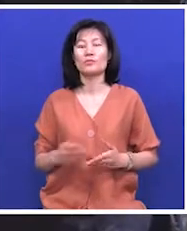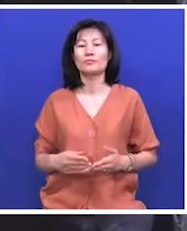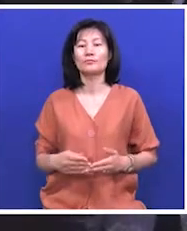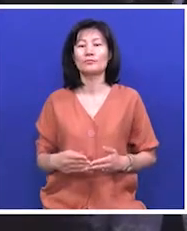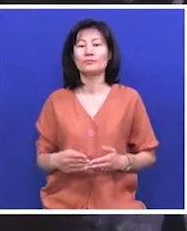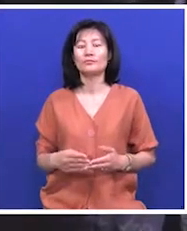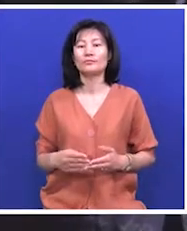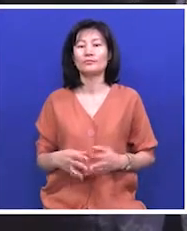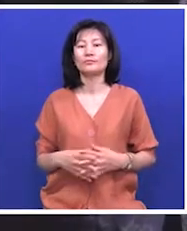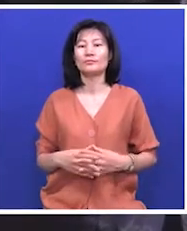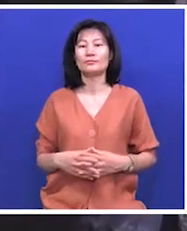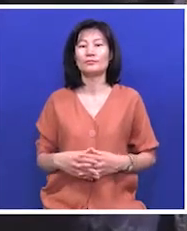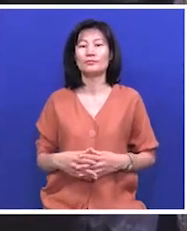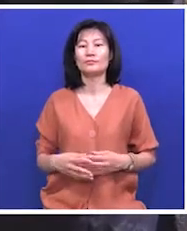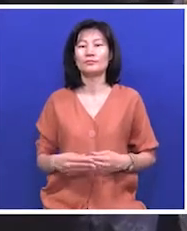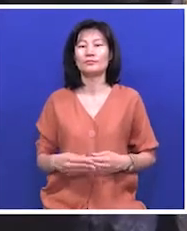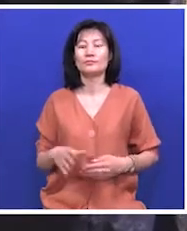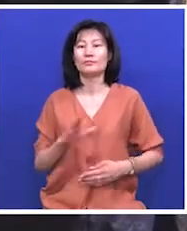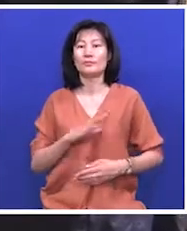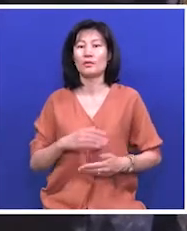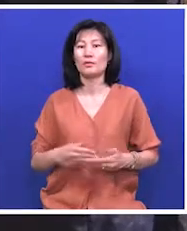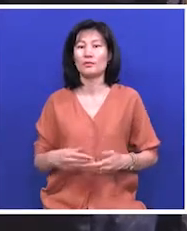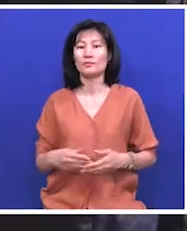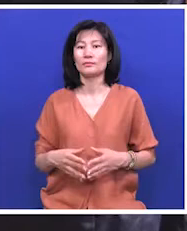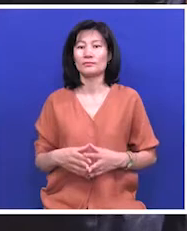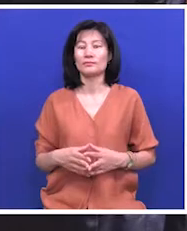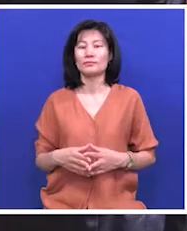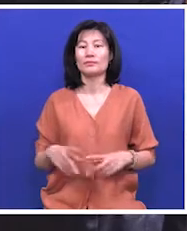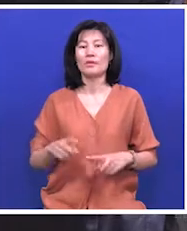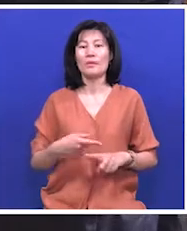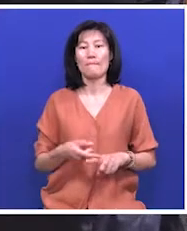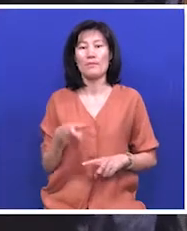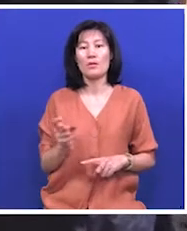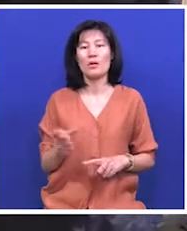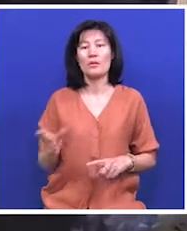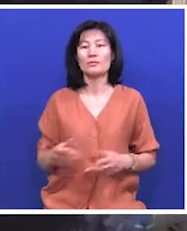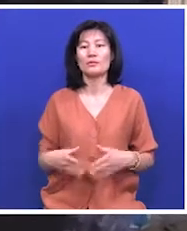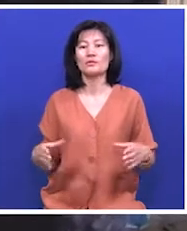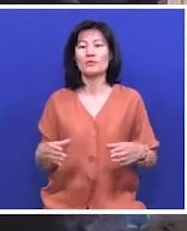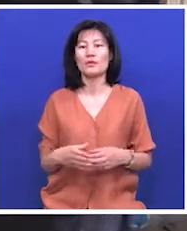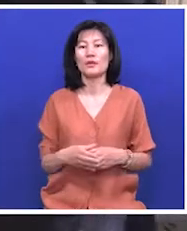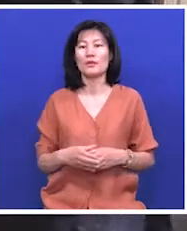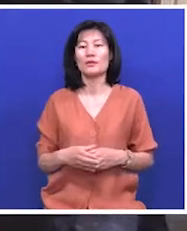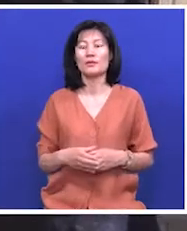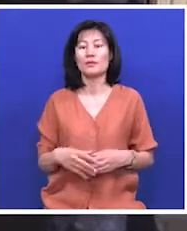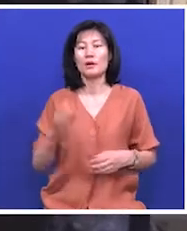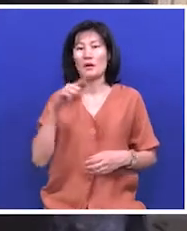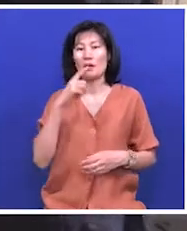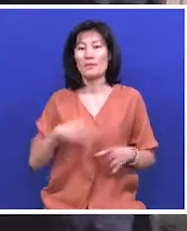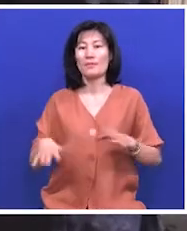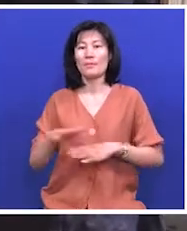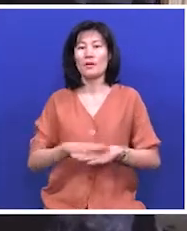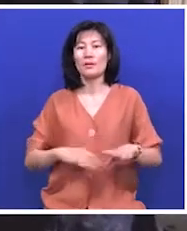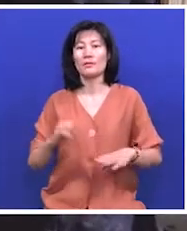оның бәріне бізде ақша бар. Екі поселкында орнына келтіреміз. Енді бұл кісілер оны бәрі жиналған кезде біз